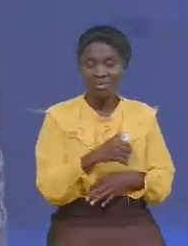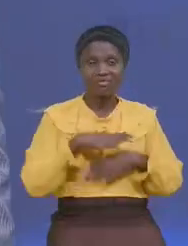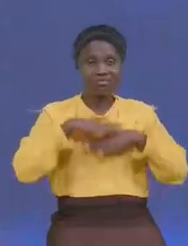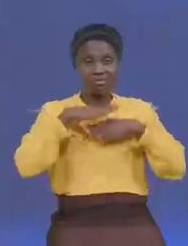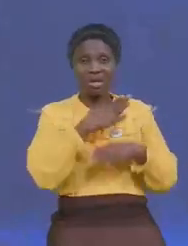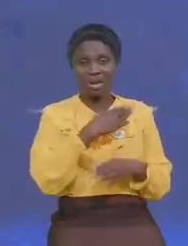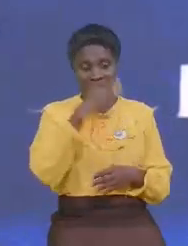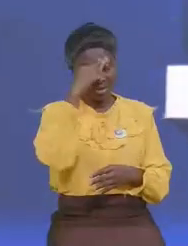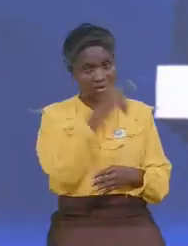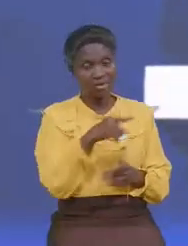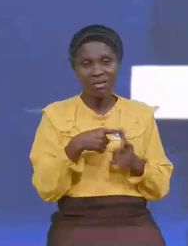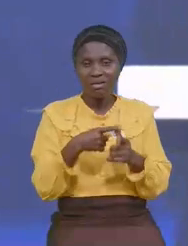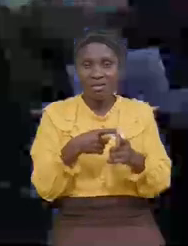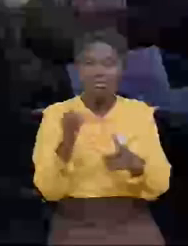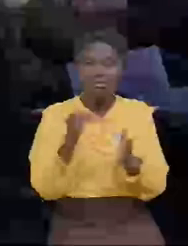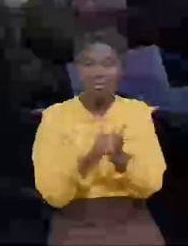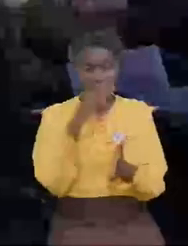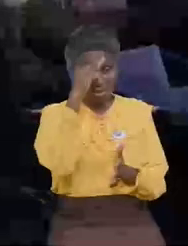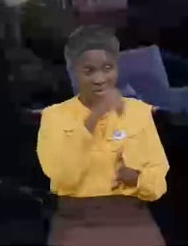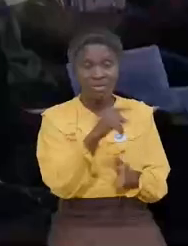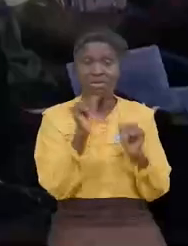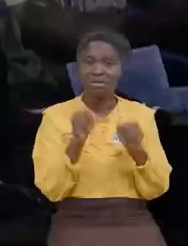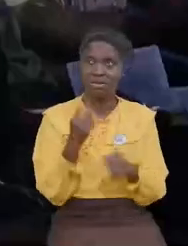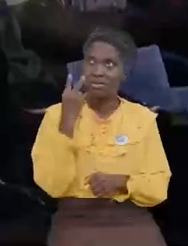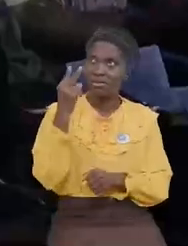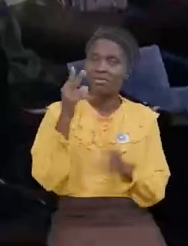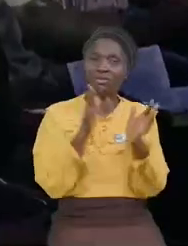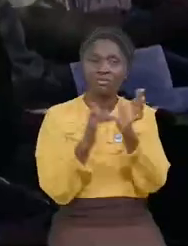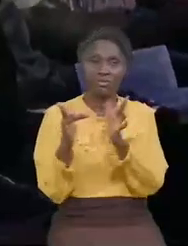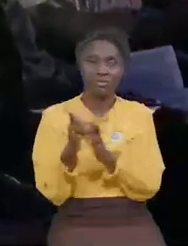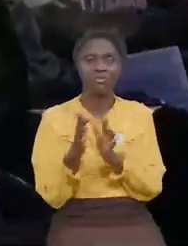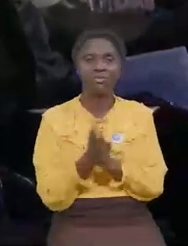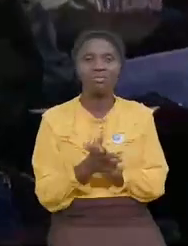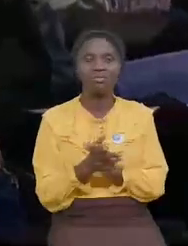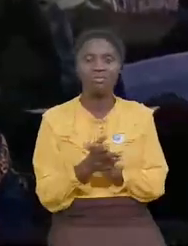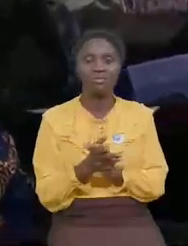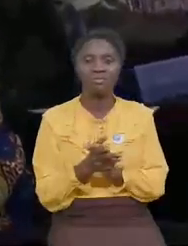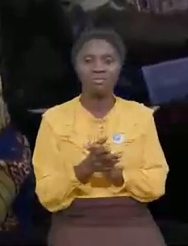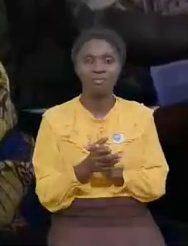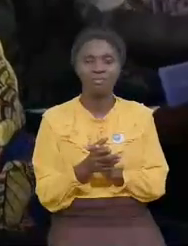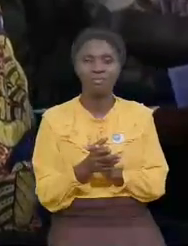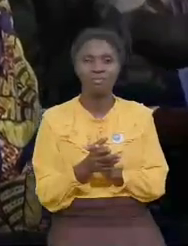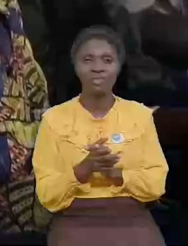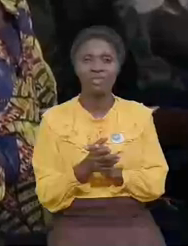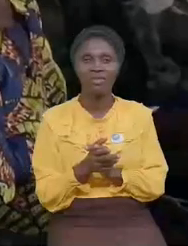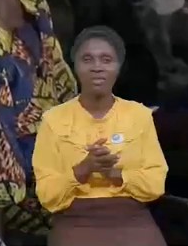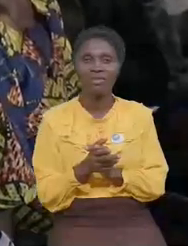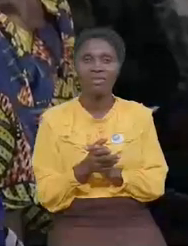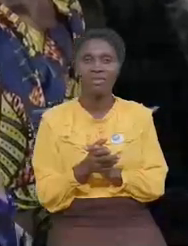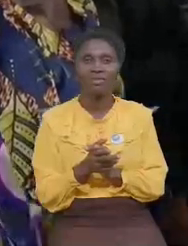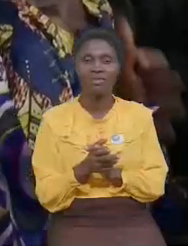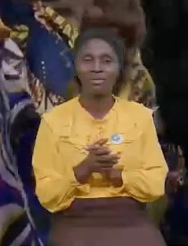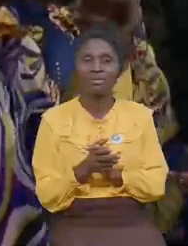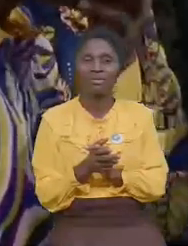rejeté et il n'avait pas la satisfaction et il a couru afin de pouvoir voir le